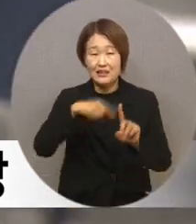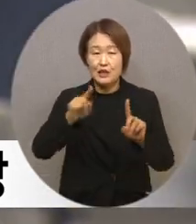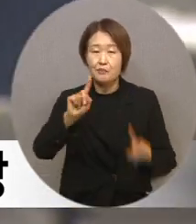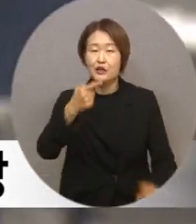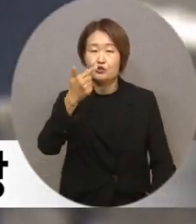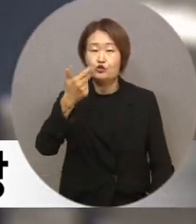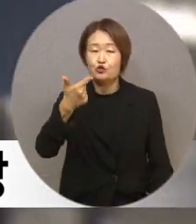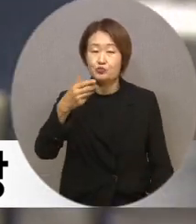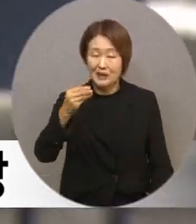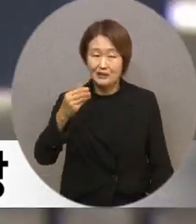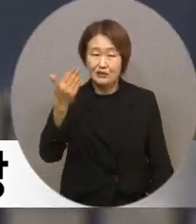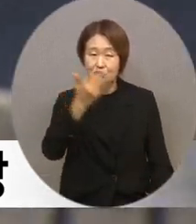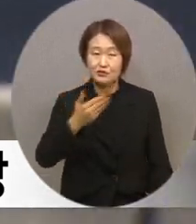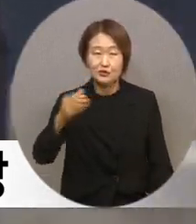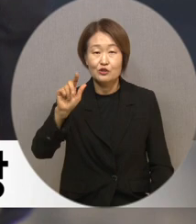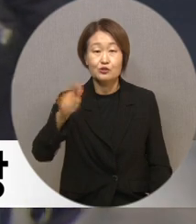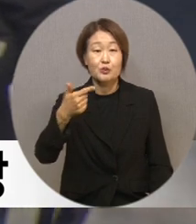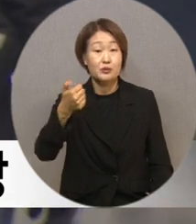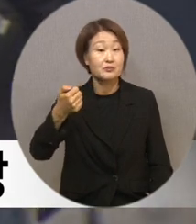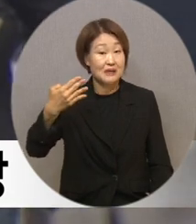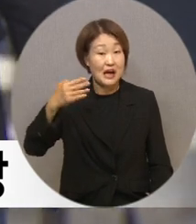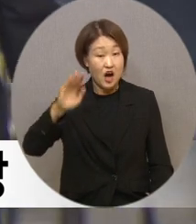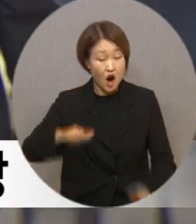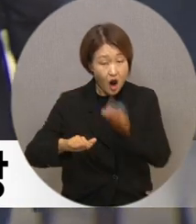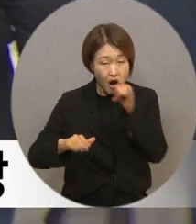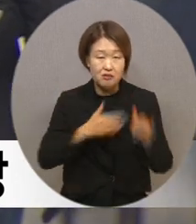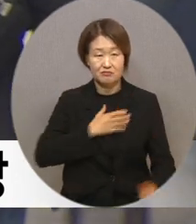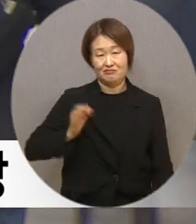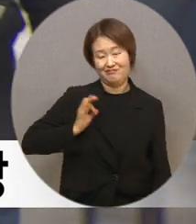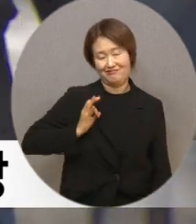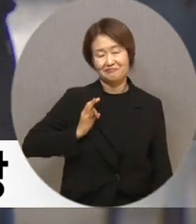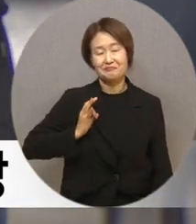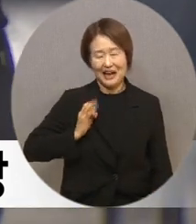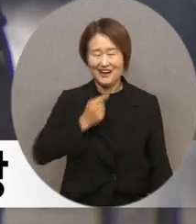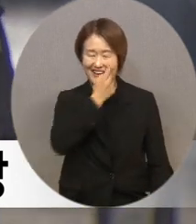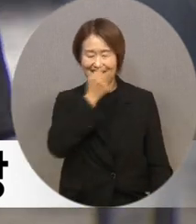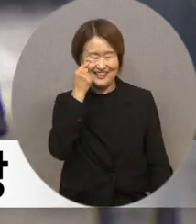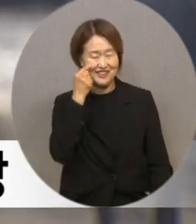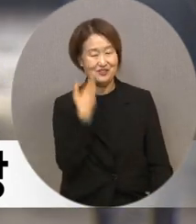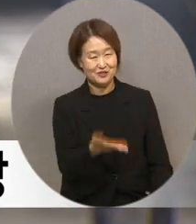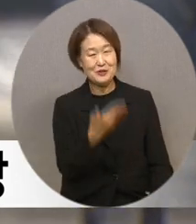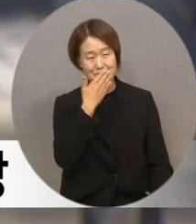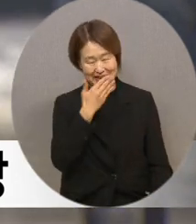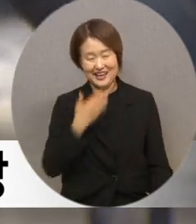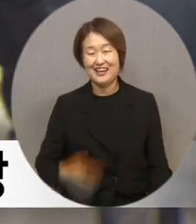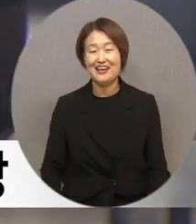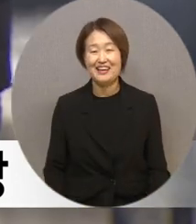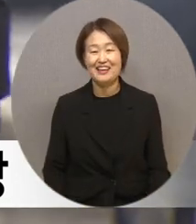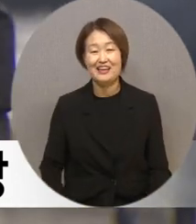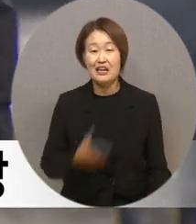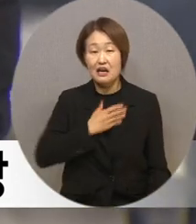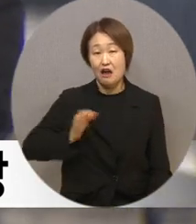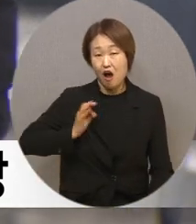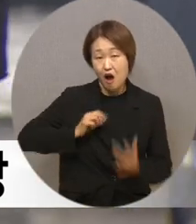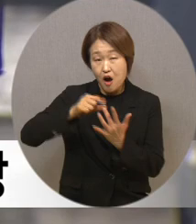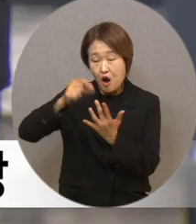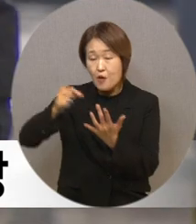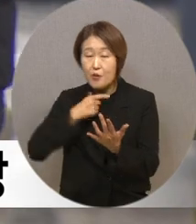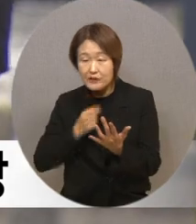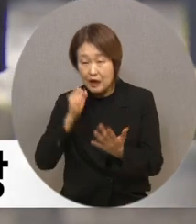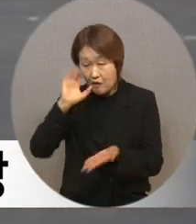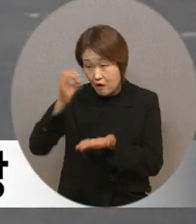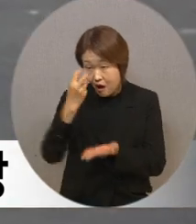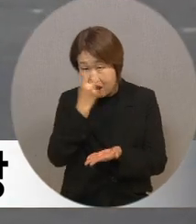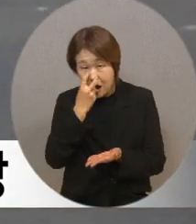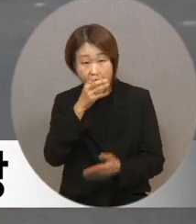106만 9,654원 이하인 경우 수급자로 보장받을 수 있게 됐습니다. 또 수급자 선정을 위한 소득조사